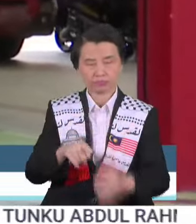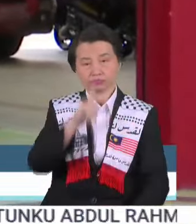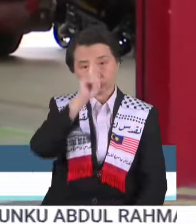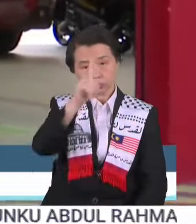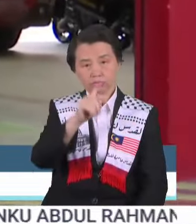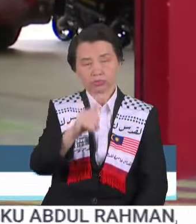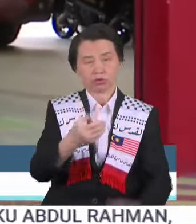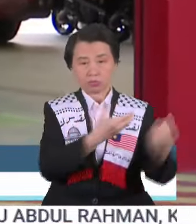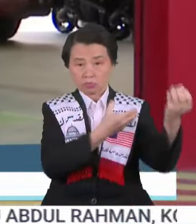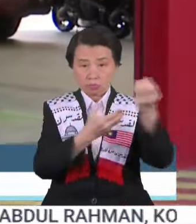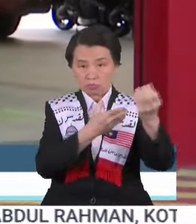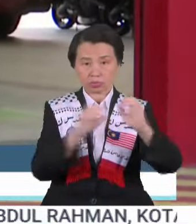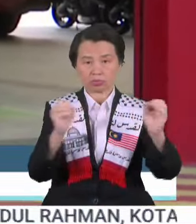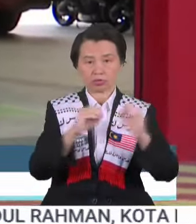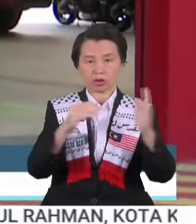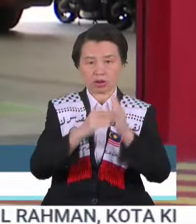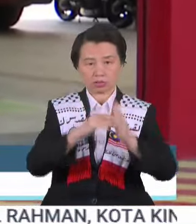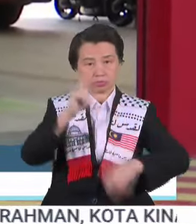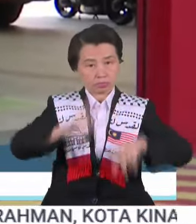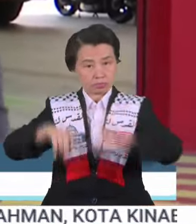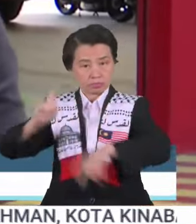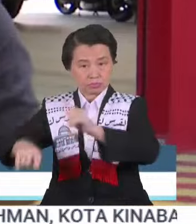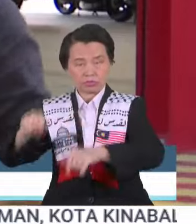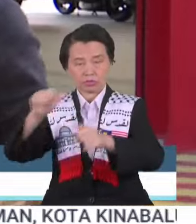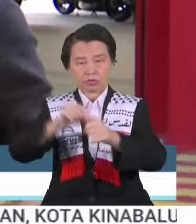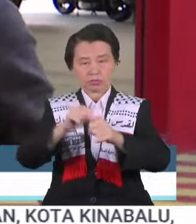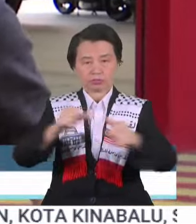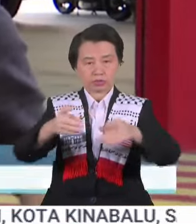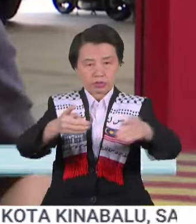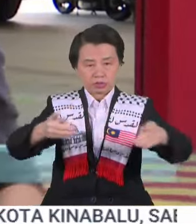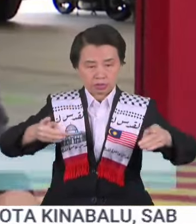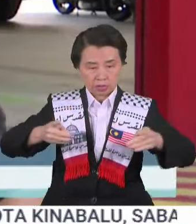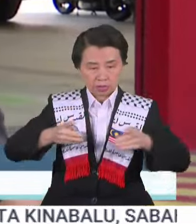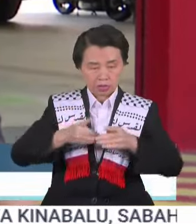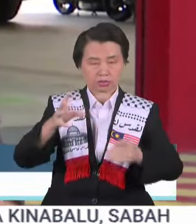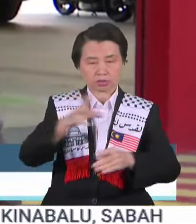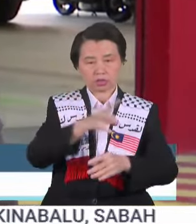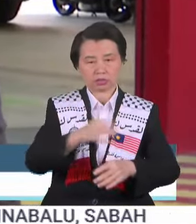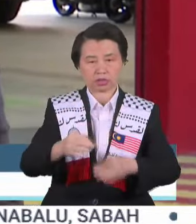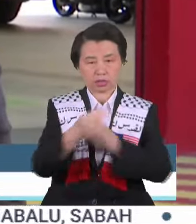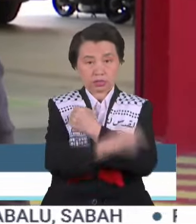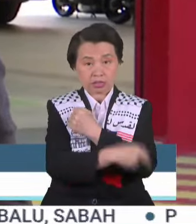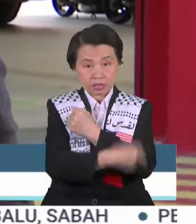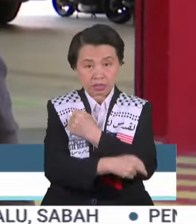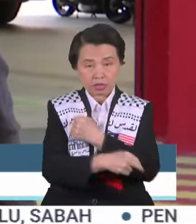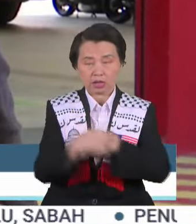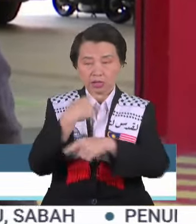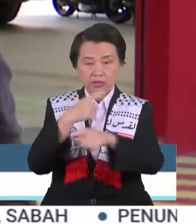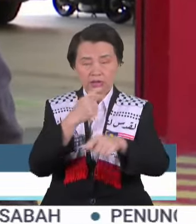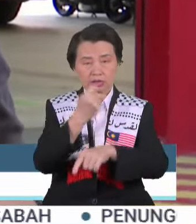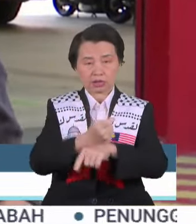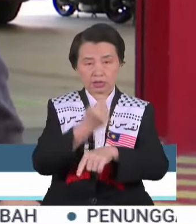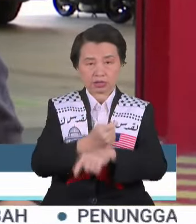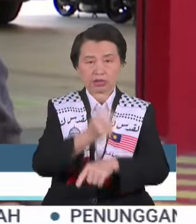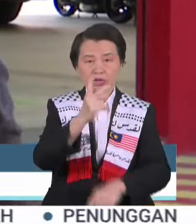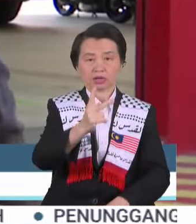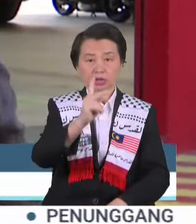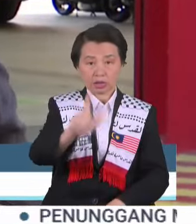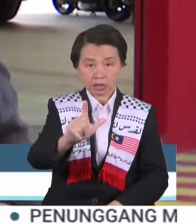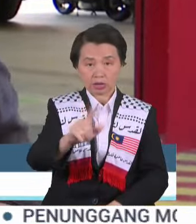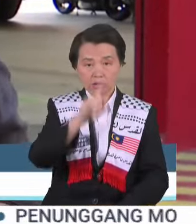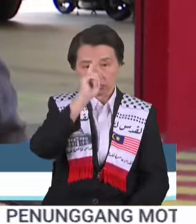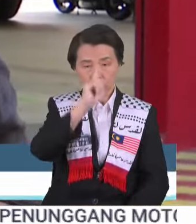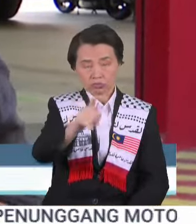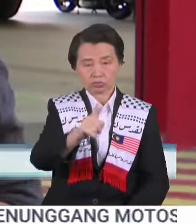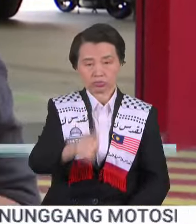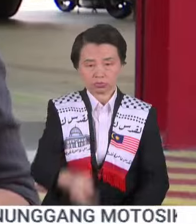mempunyai halangan dan juga cabaran yang berbeza di setiap daerah dan juga negeri. Bagi mereka yang bertugas di ibu negara, tentunya